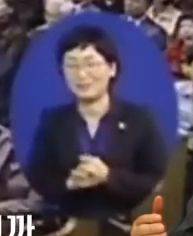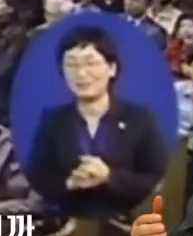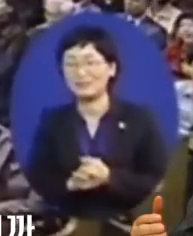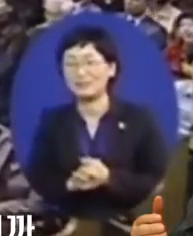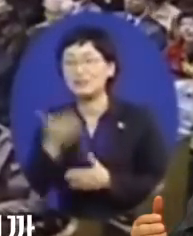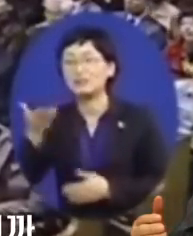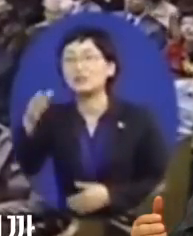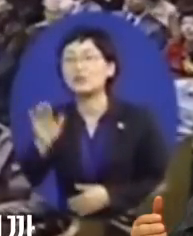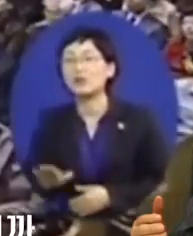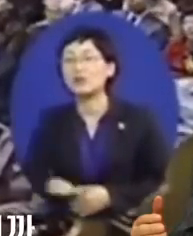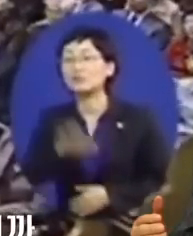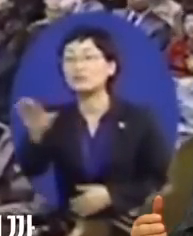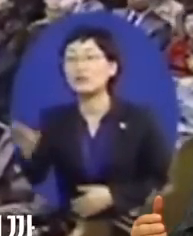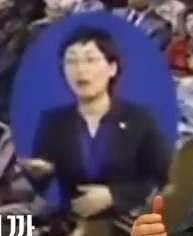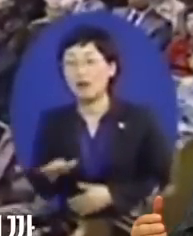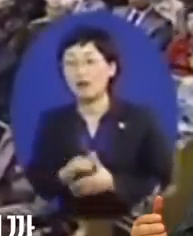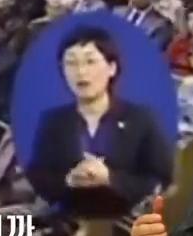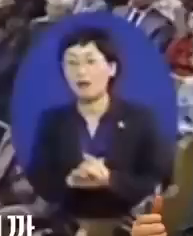그런데 우리가